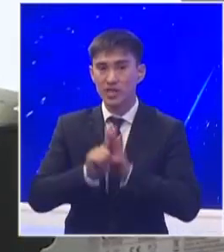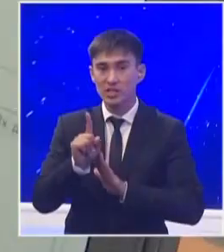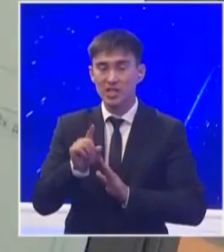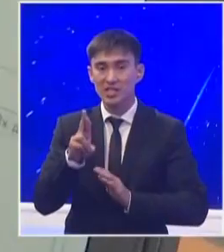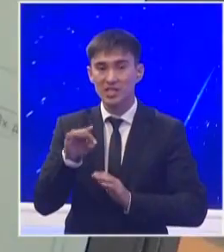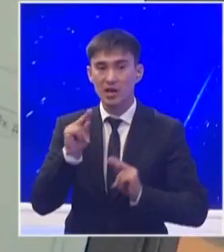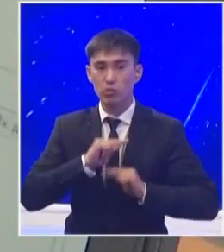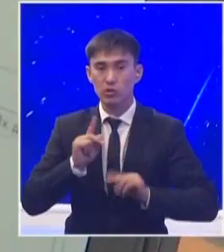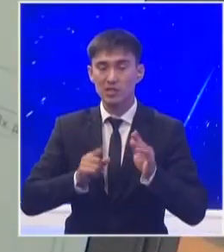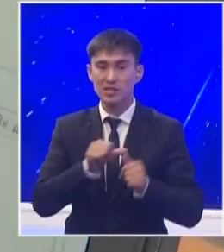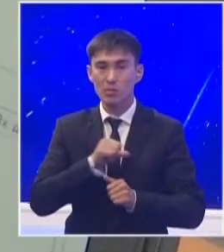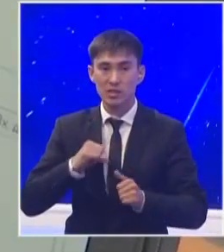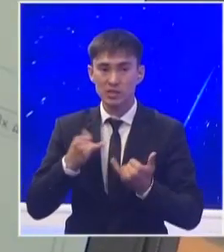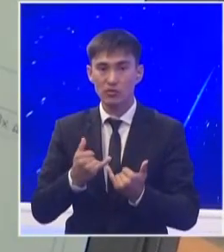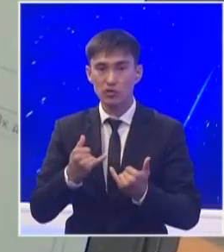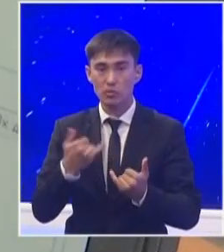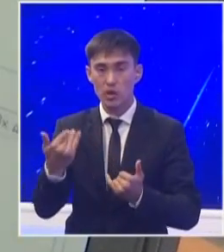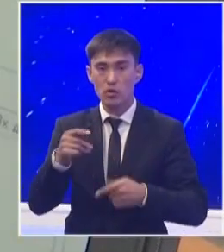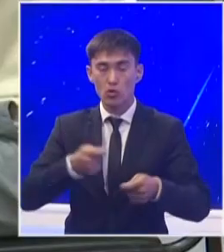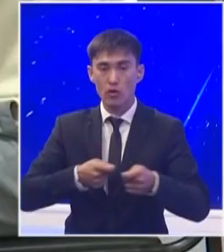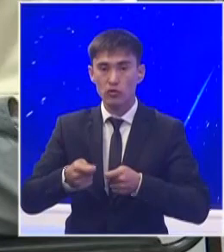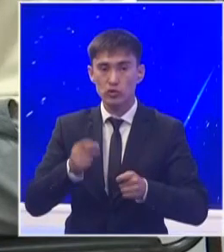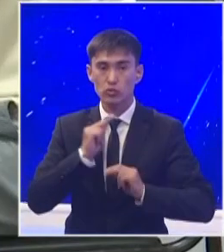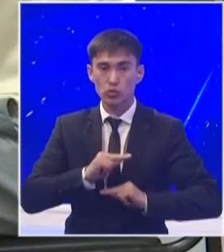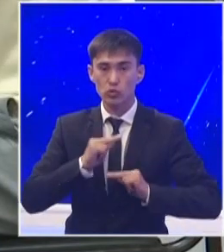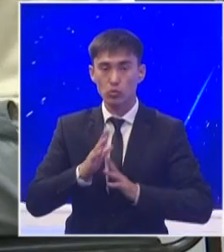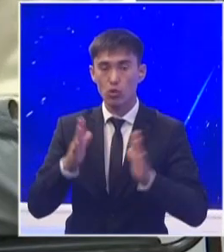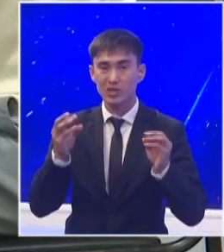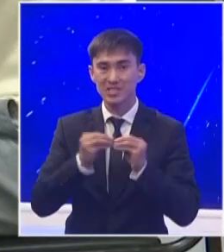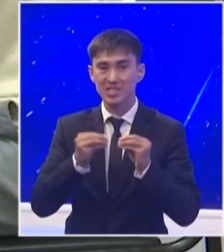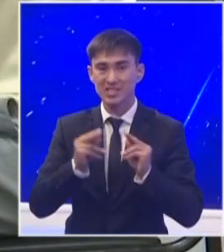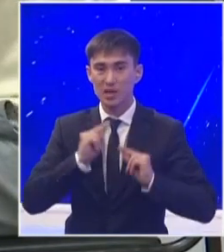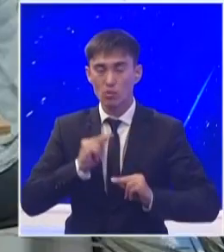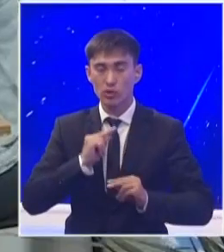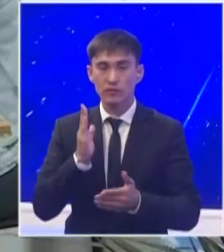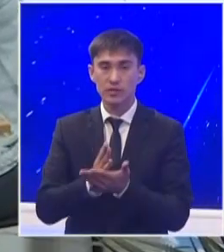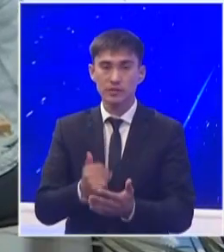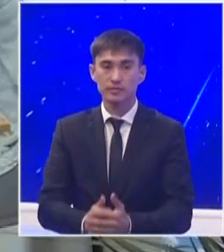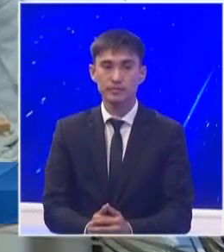Дина работала сама. Сегодня же под ее руководством трудится более 10 работников.